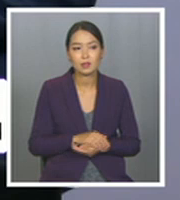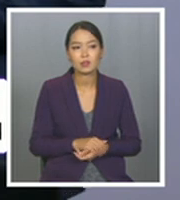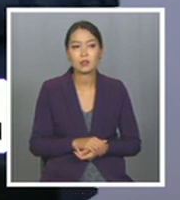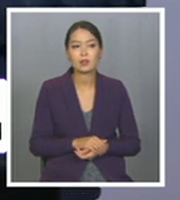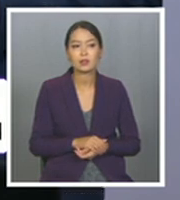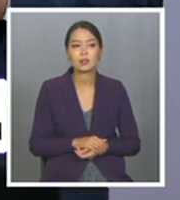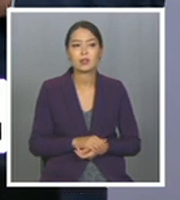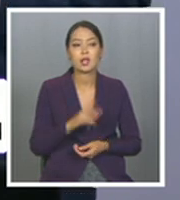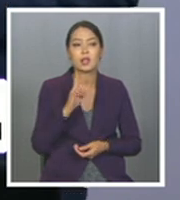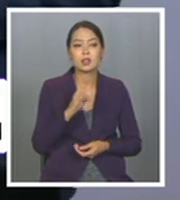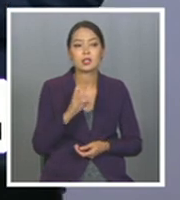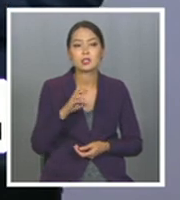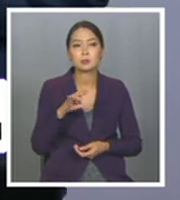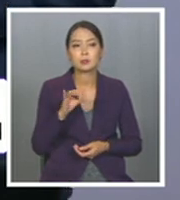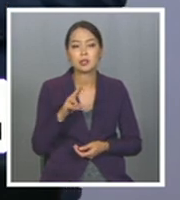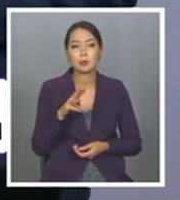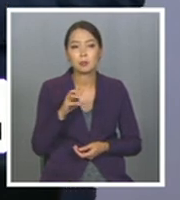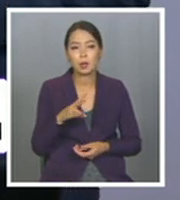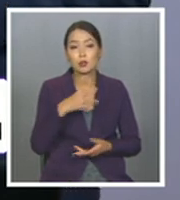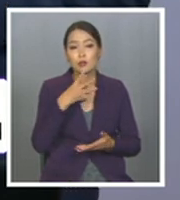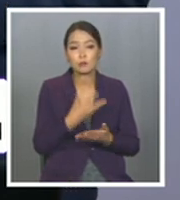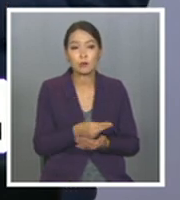Николас Спикман өзінің еңбектерінде